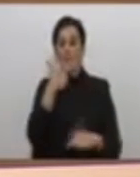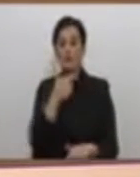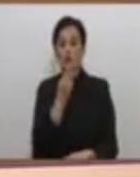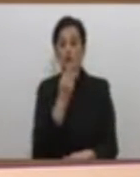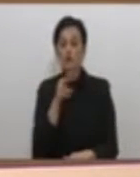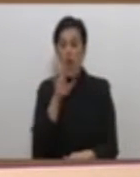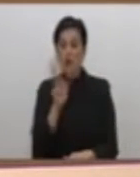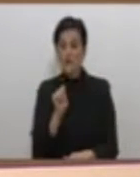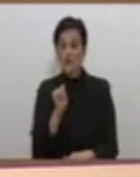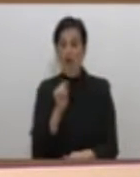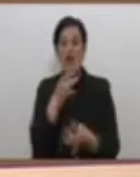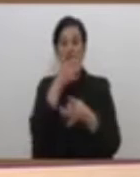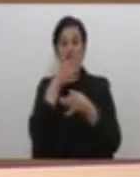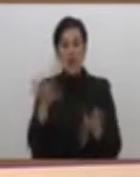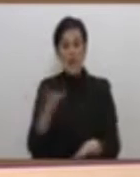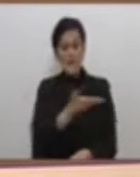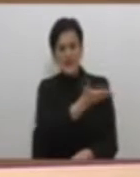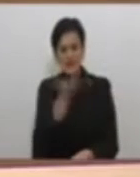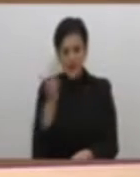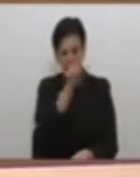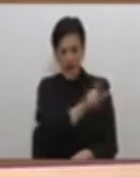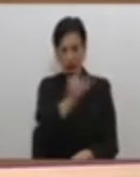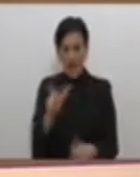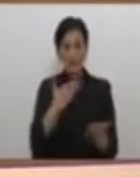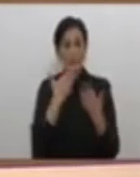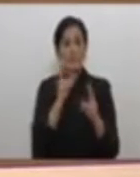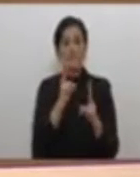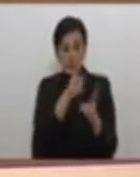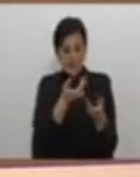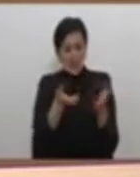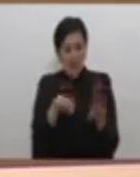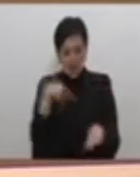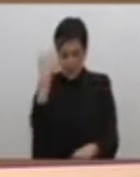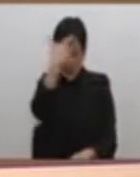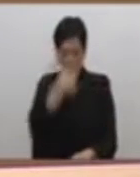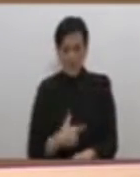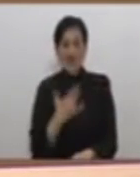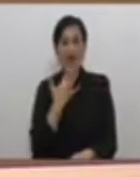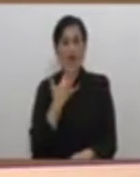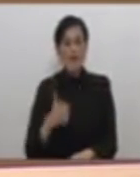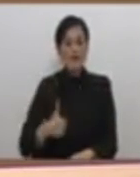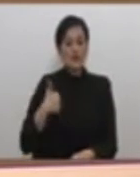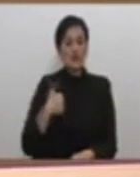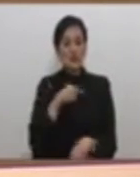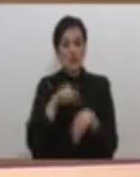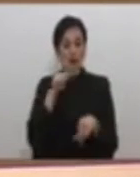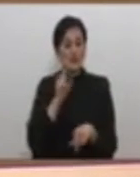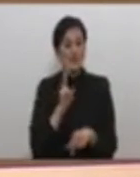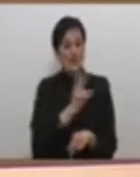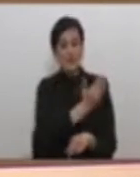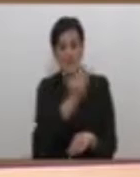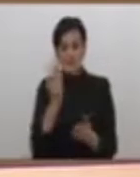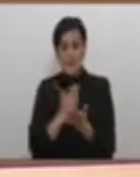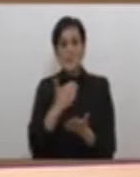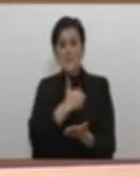და მოგმართავთ ნებისმიერ ადამიანს, რომლებსაც დაგრჩენიათ პიროვნული და ეროვნული ღირსების განცდა. მინდა დავიჯერო,